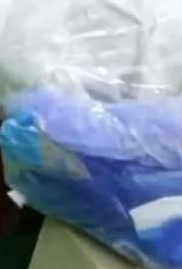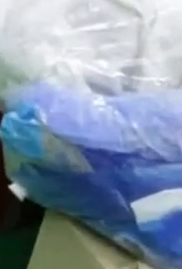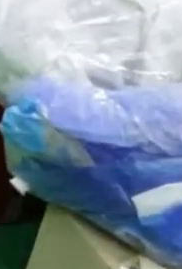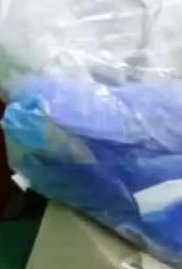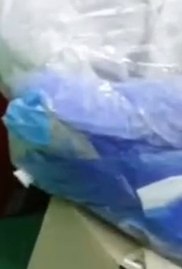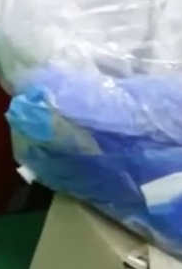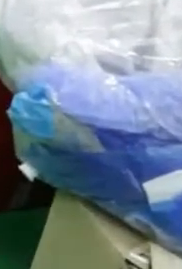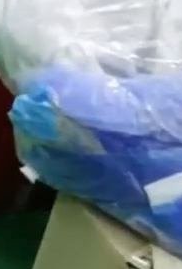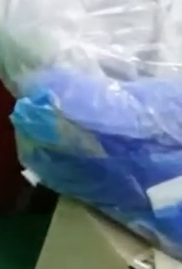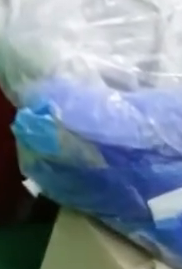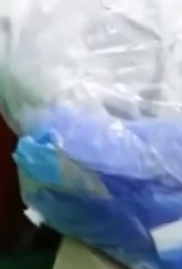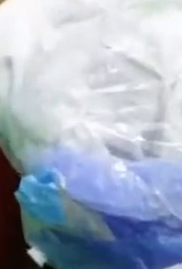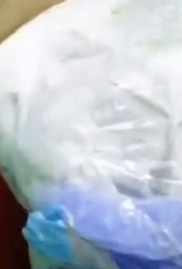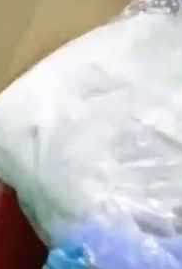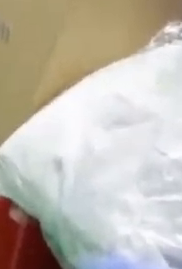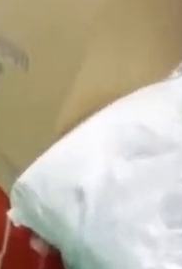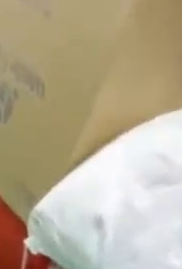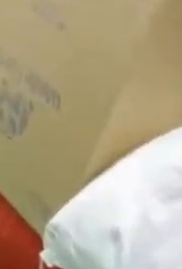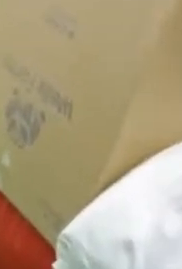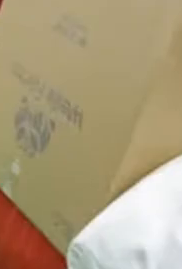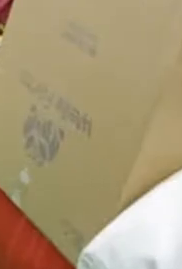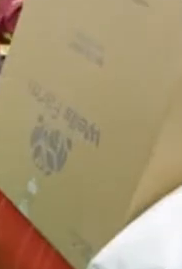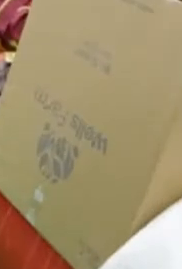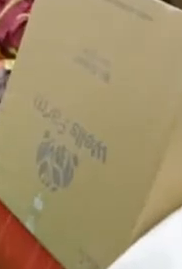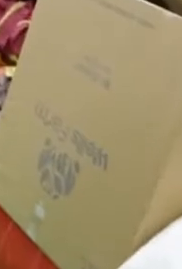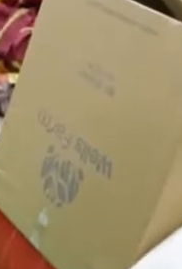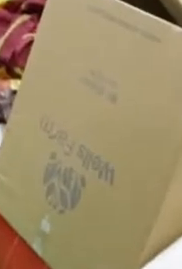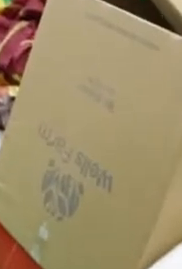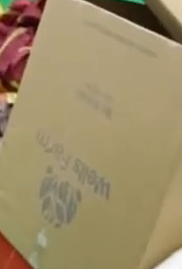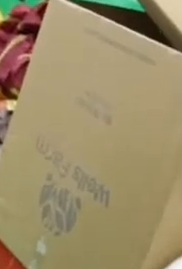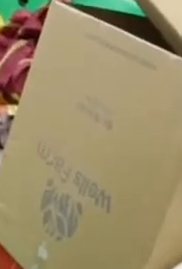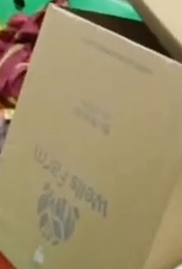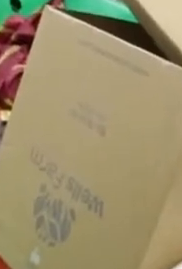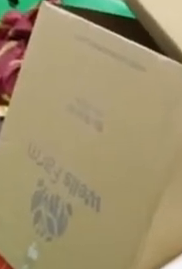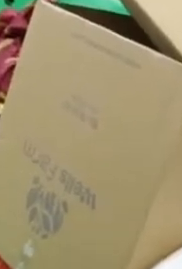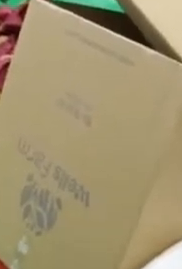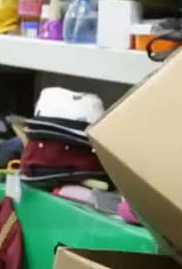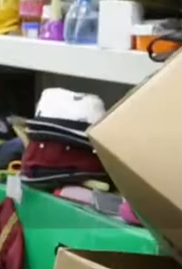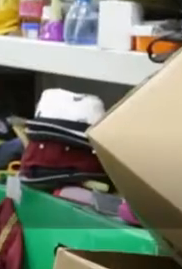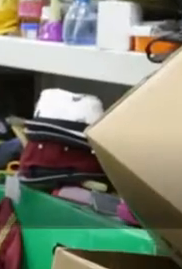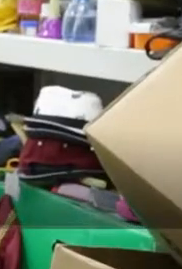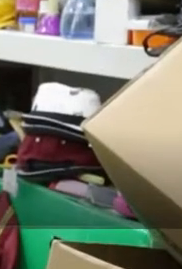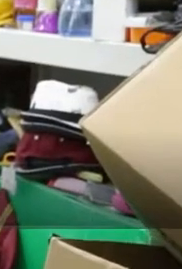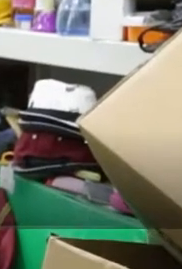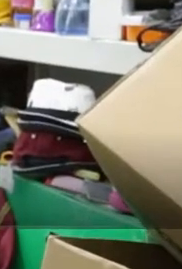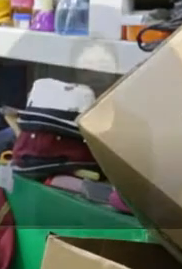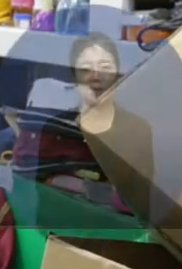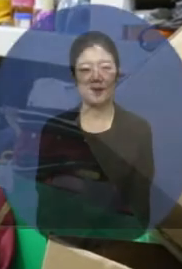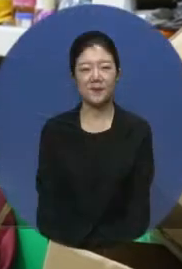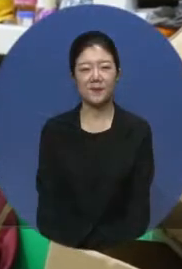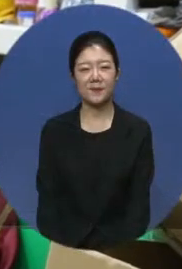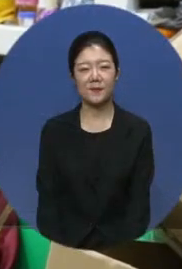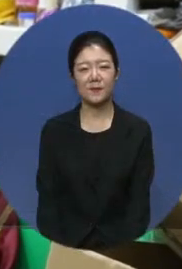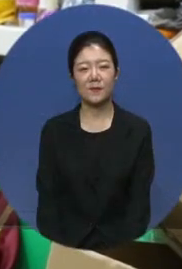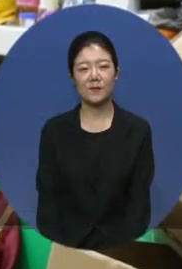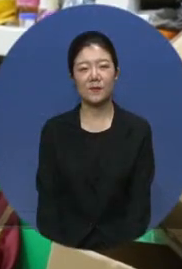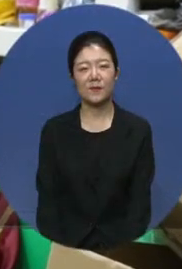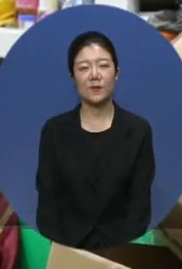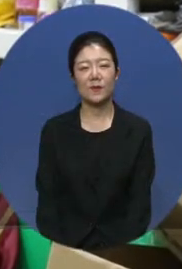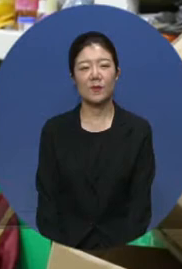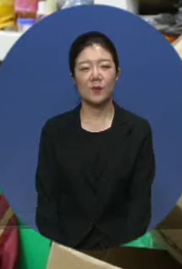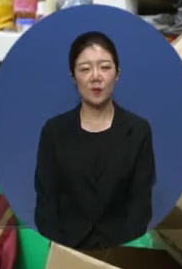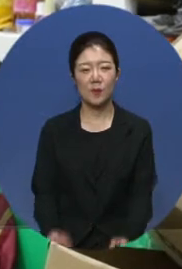5,000원짜리도 한번 눌러주세요. 네. 원래 제가 이렇게 높은데 올라와서 일 안. 이거 지금 어떤 작업하고 있는 거예요?